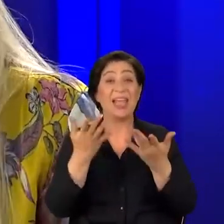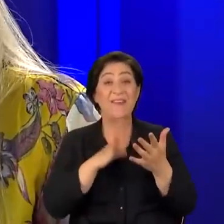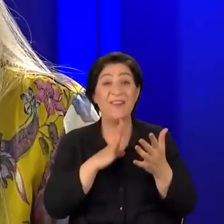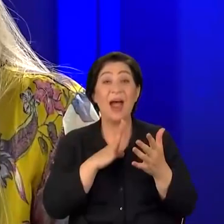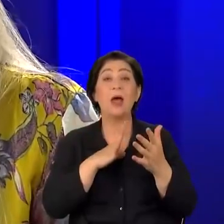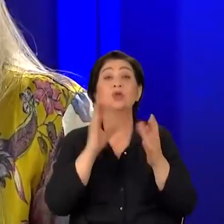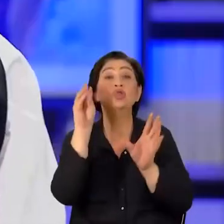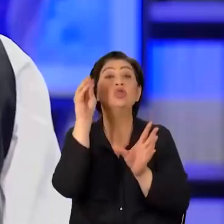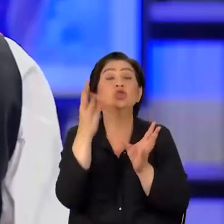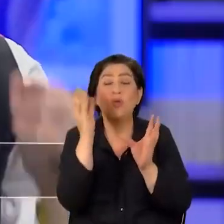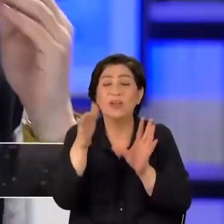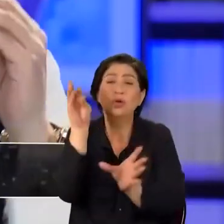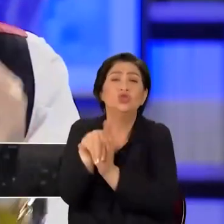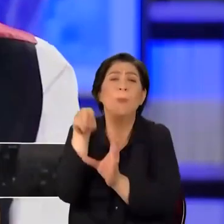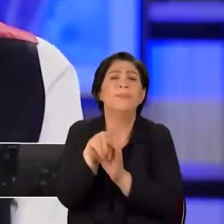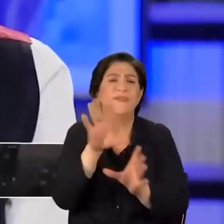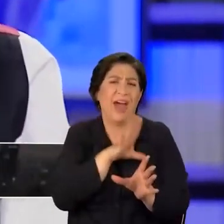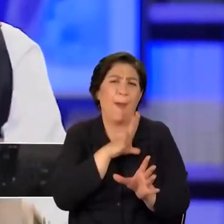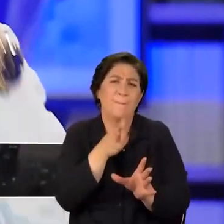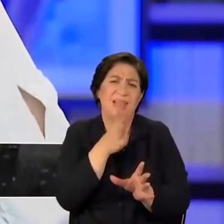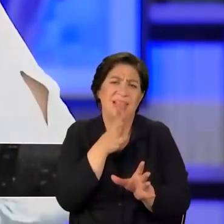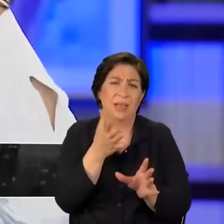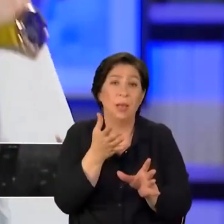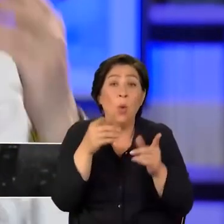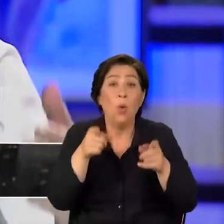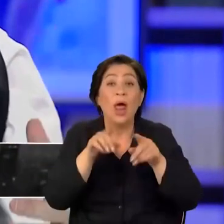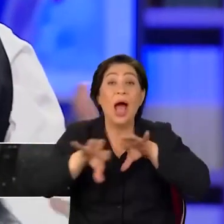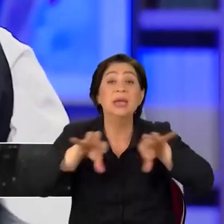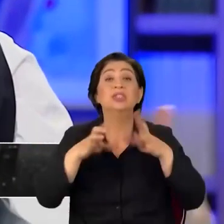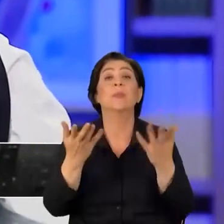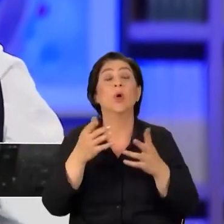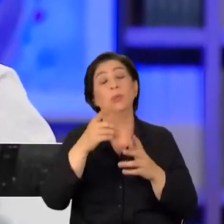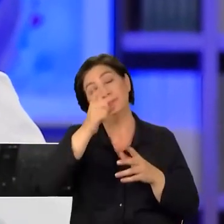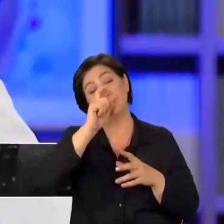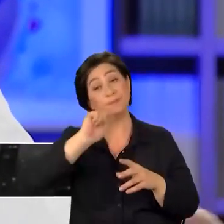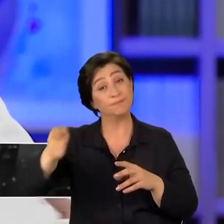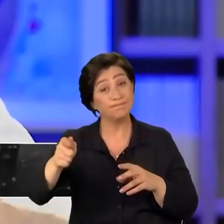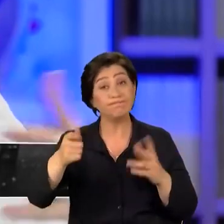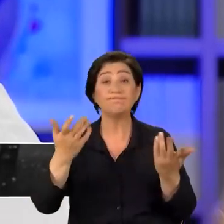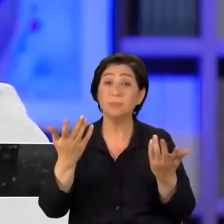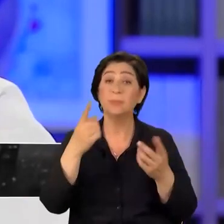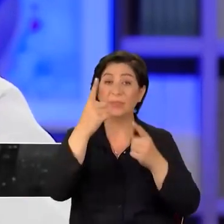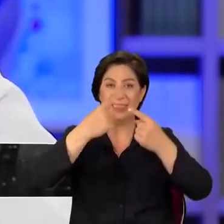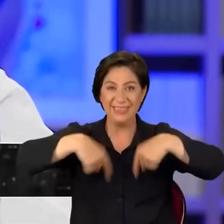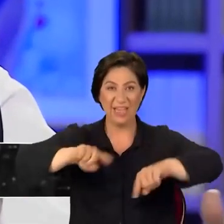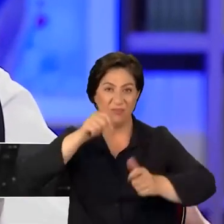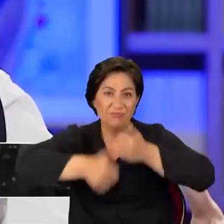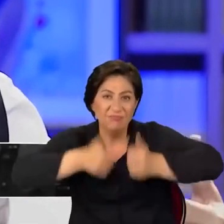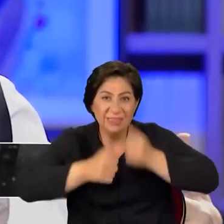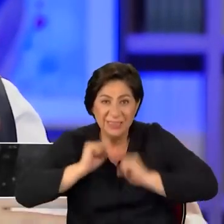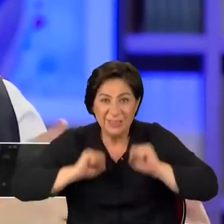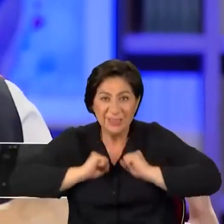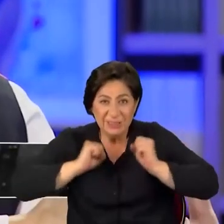önemli. Çünkü bu çok önemli. Bu dolayısıyla evet. şeye de yapmıyor. Yani hani zaten çocukları bir sınav maratonu